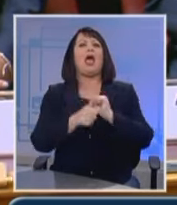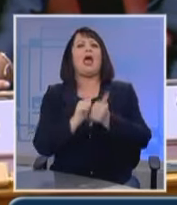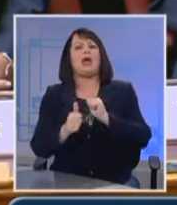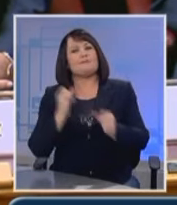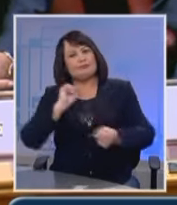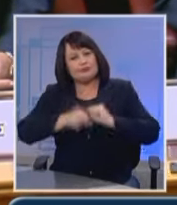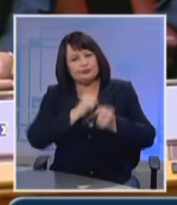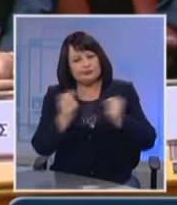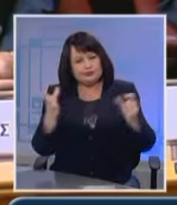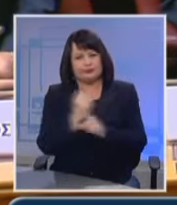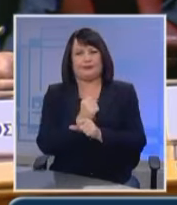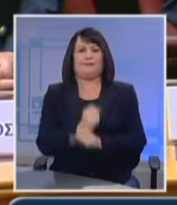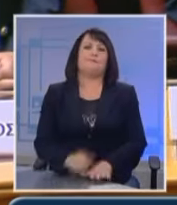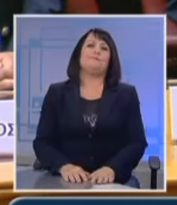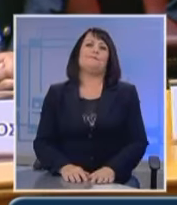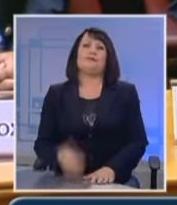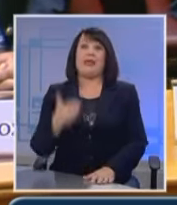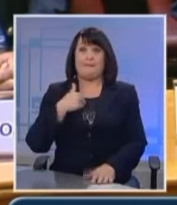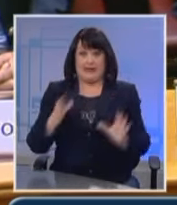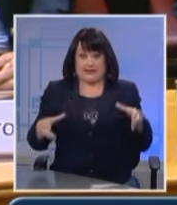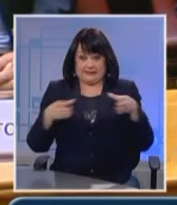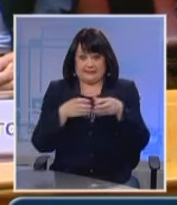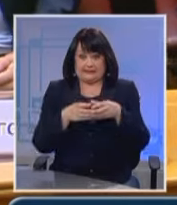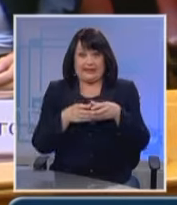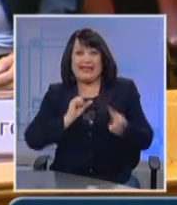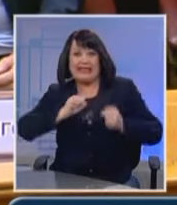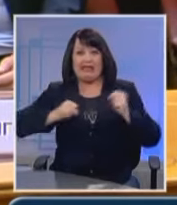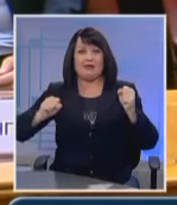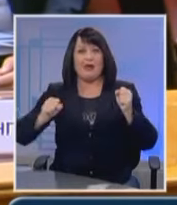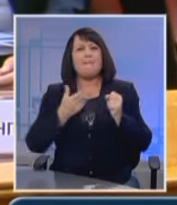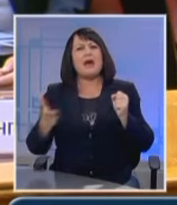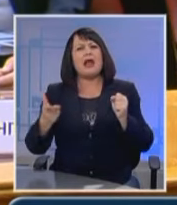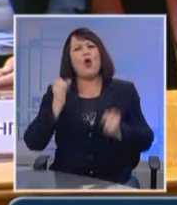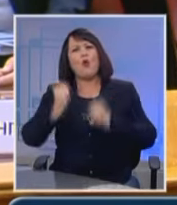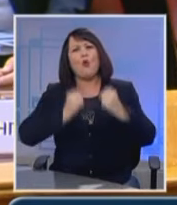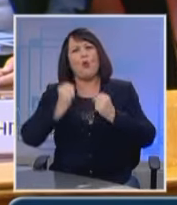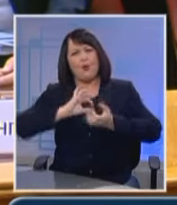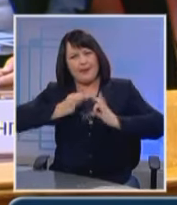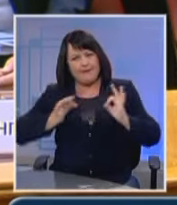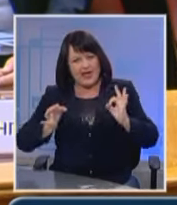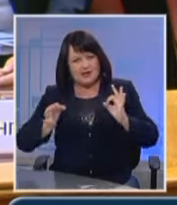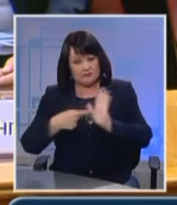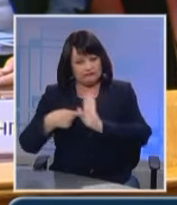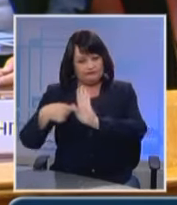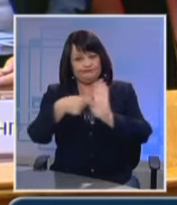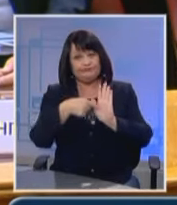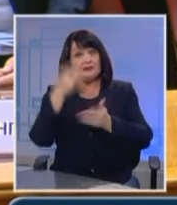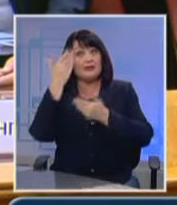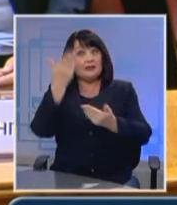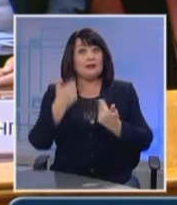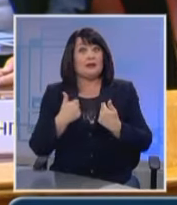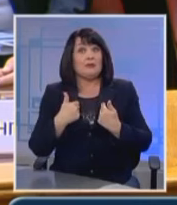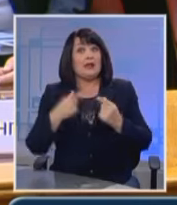μόνο. Το ελληνικό παραολυμπιακό κίνημα βρίσκεται σε πολύ υψηλό επίπεδο, δείχνοντας ότι οι Έλληνες αθλητές τιμούν τα ελληνικά